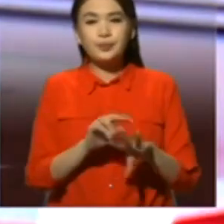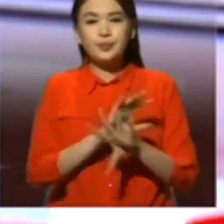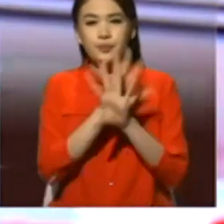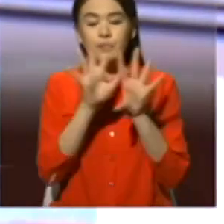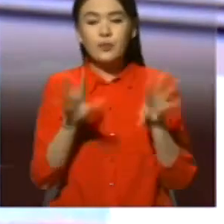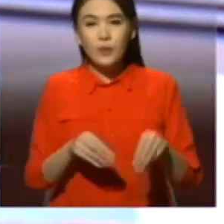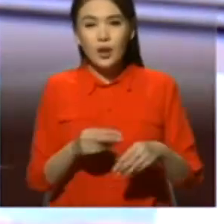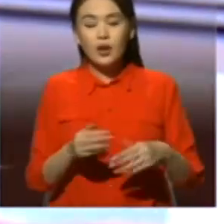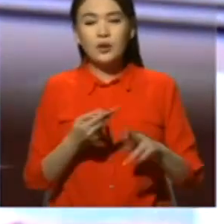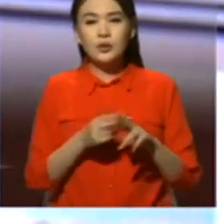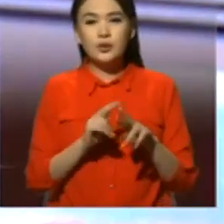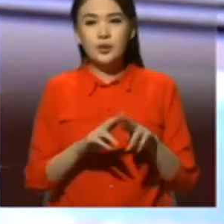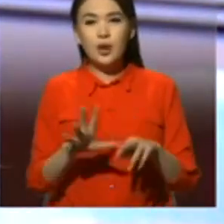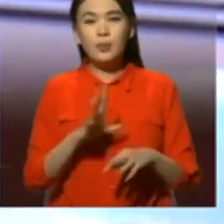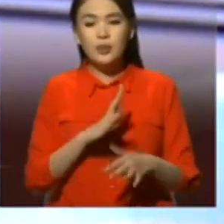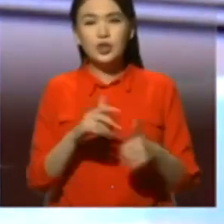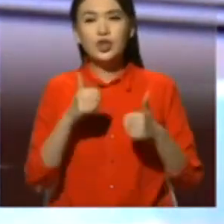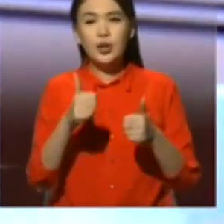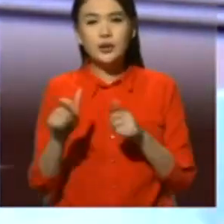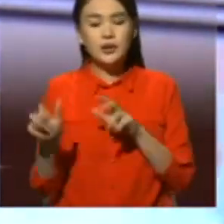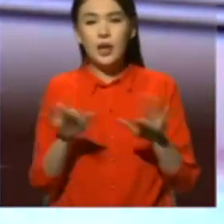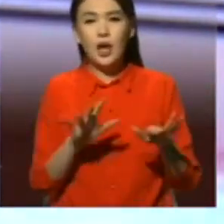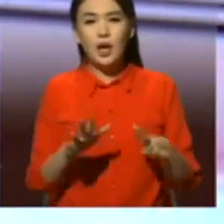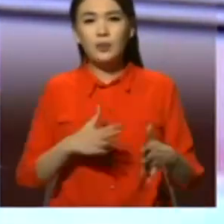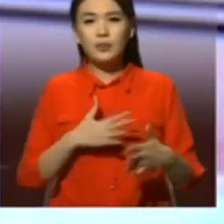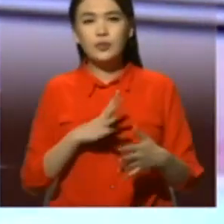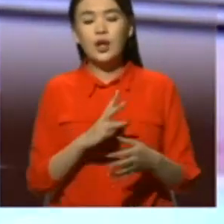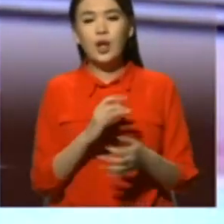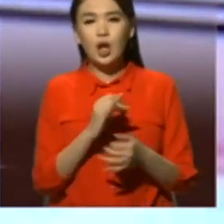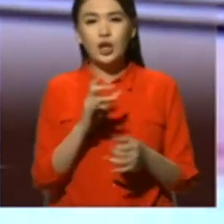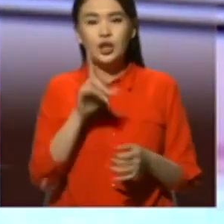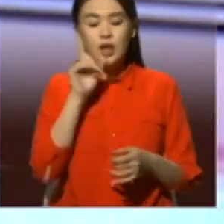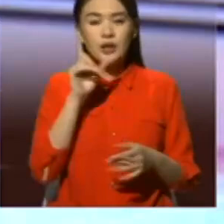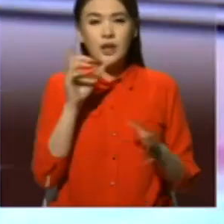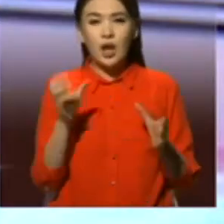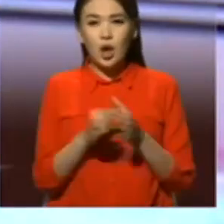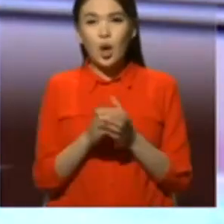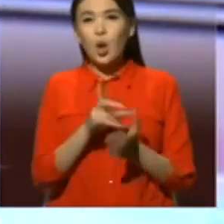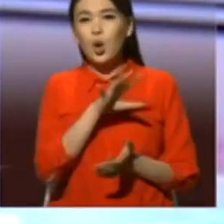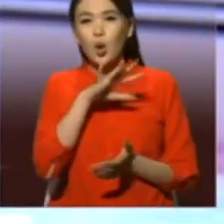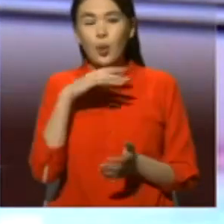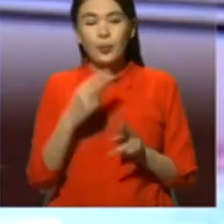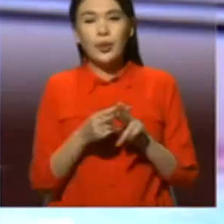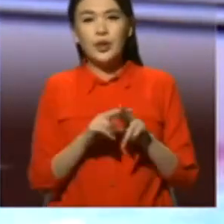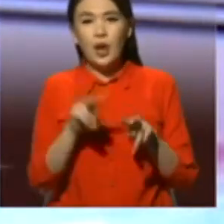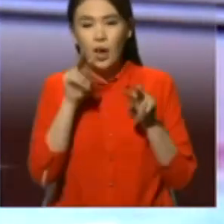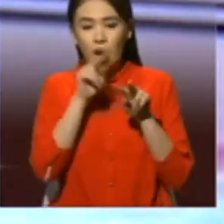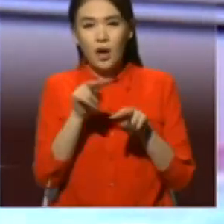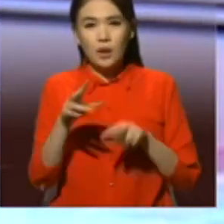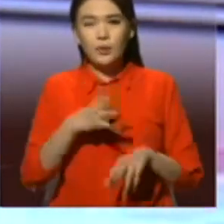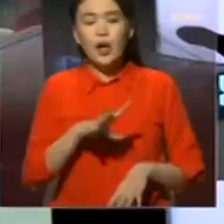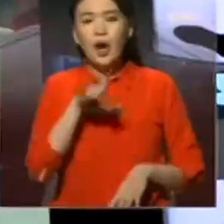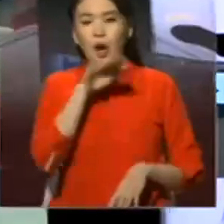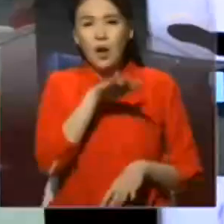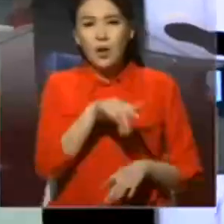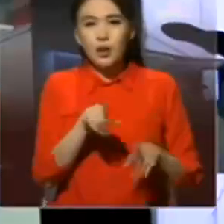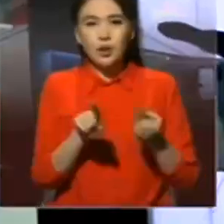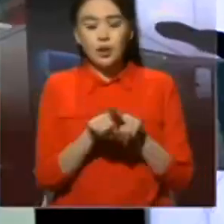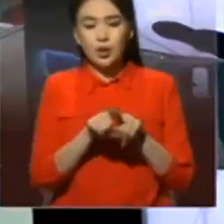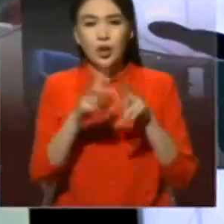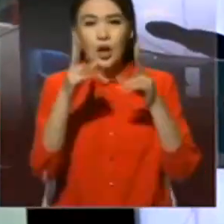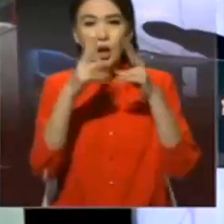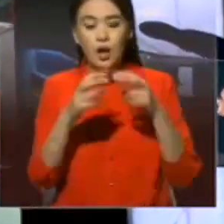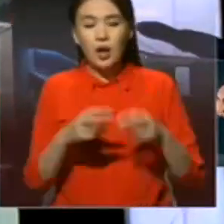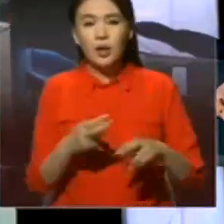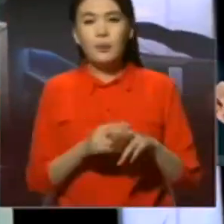осы өзі бір жақсылық жасап ләззат алатын жастар өте көп. Тіпті қараусыз қалған қарияға да барады. Пандемия